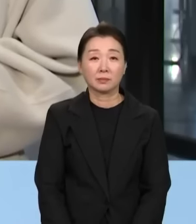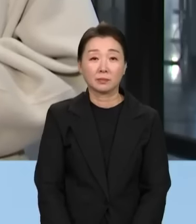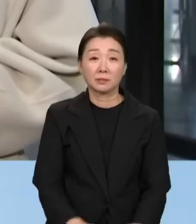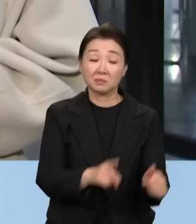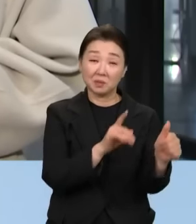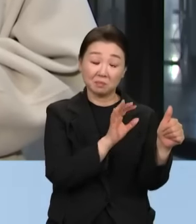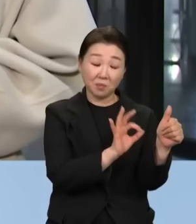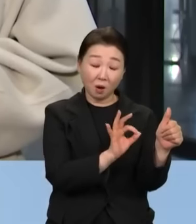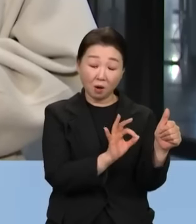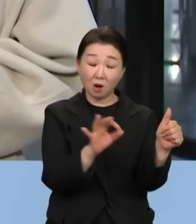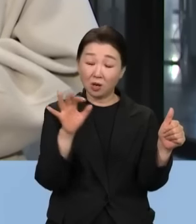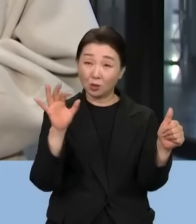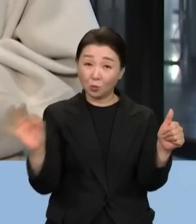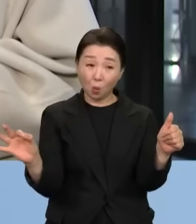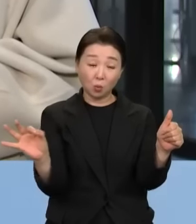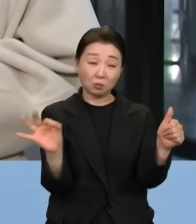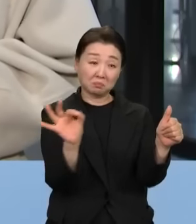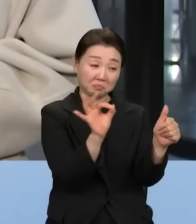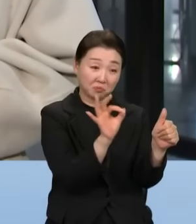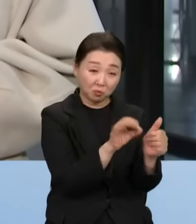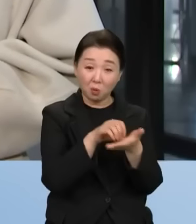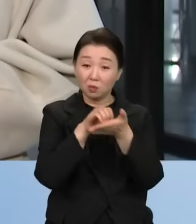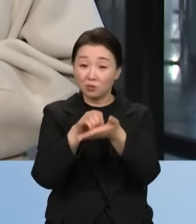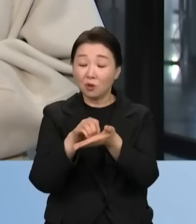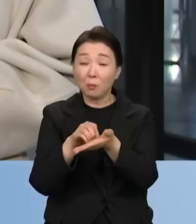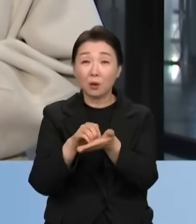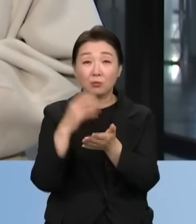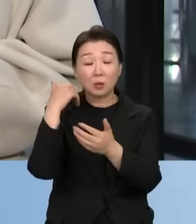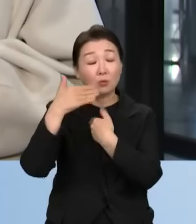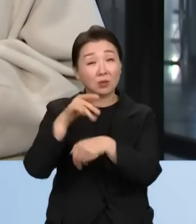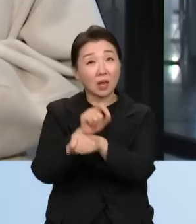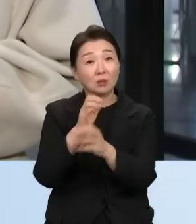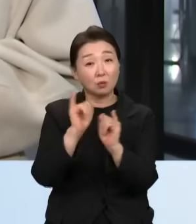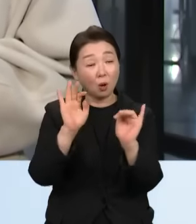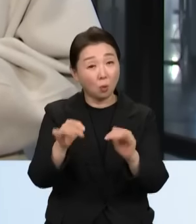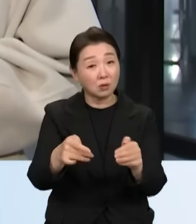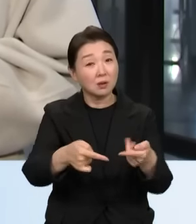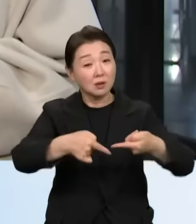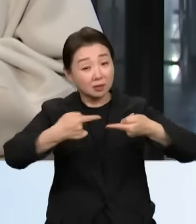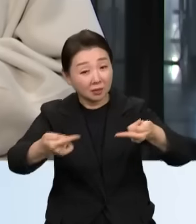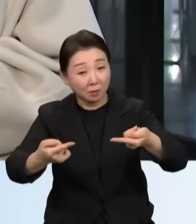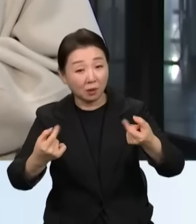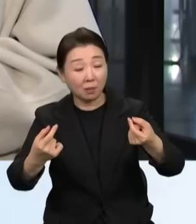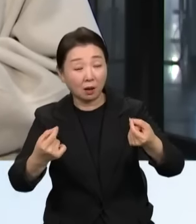명태균 씨에게 돈을 주고 취업했던 의혹을 받는 대통령실 행정관도 오늘 출석을 했잖아요.